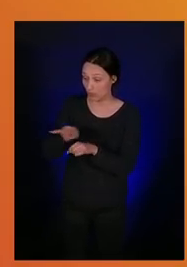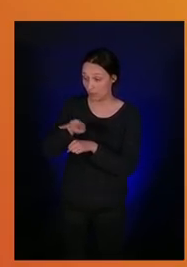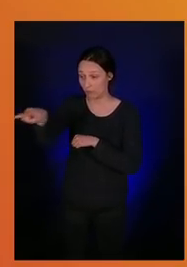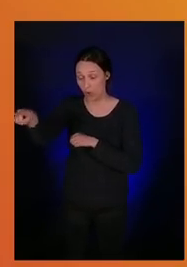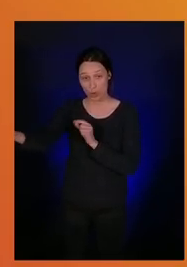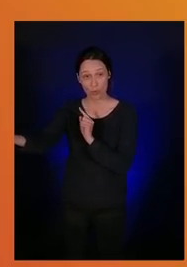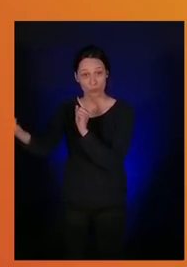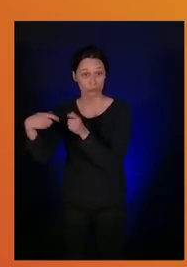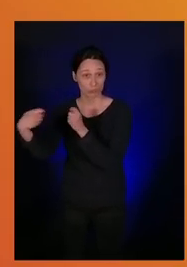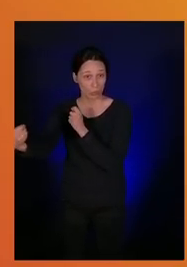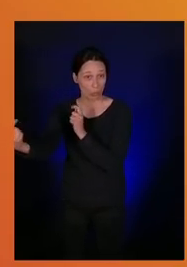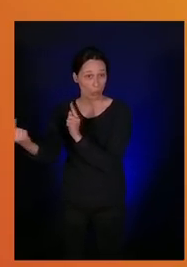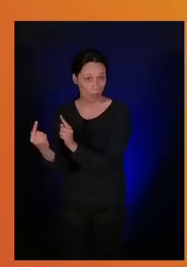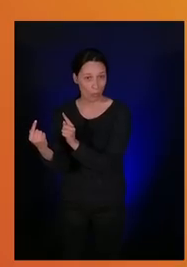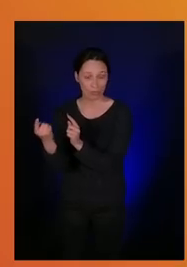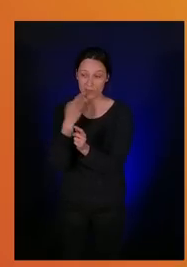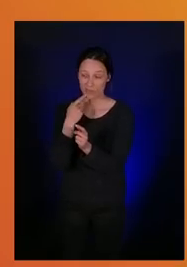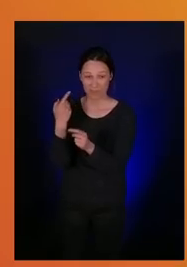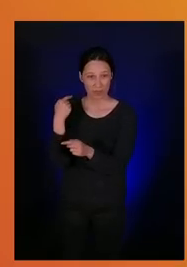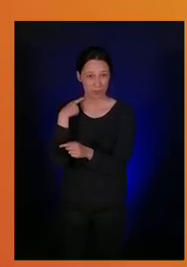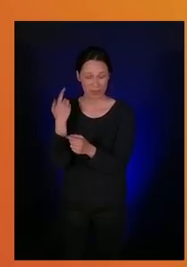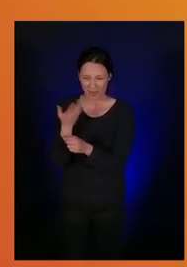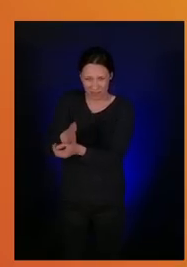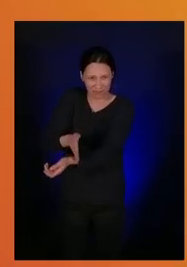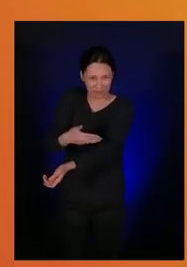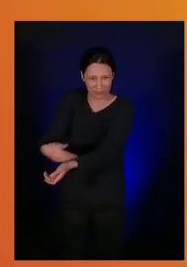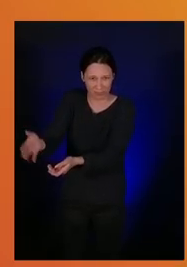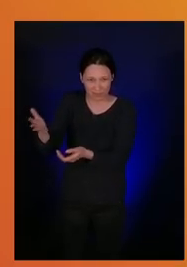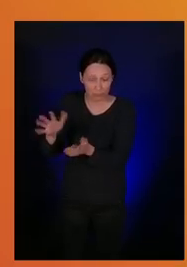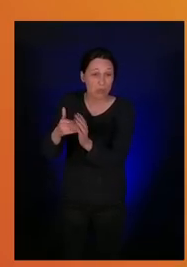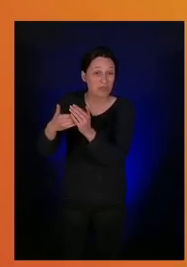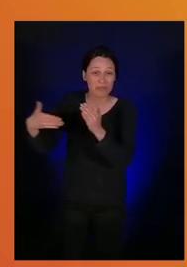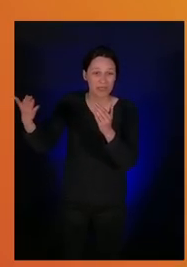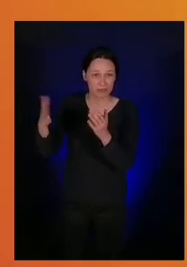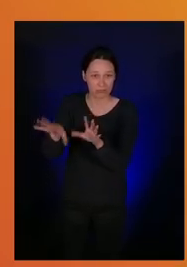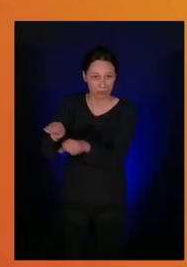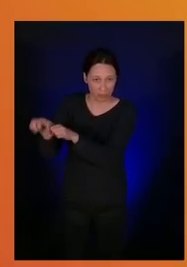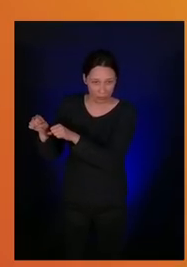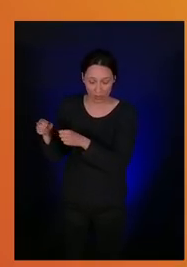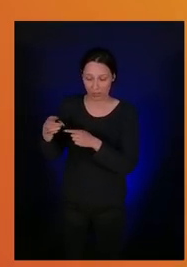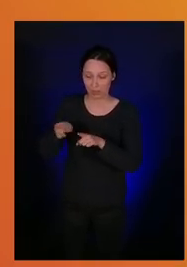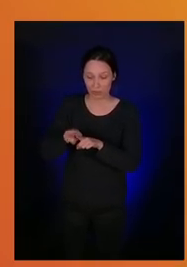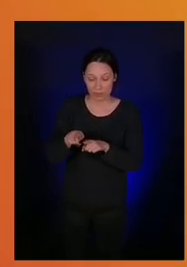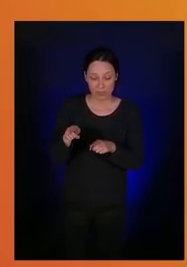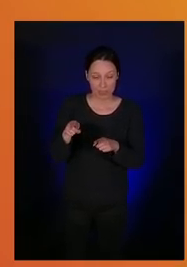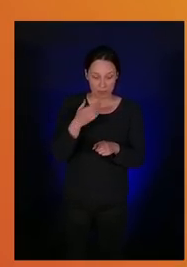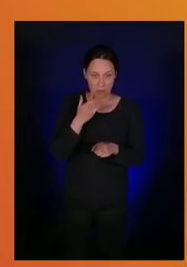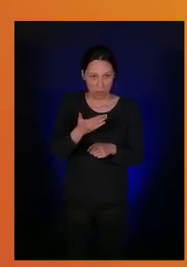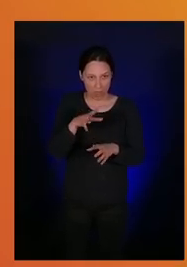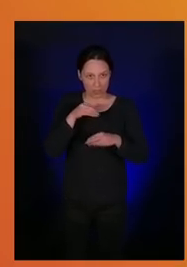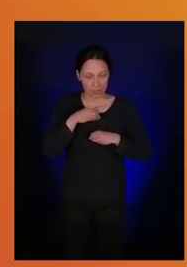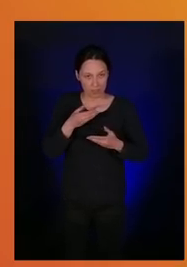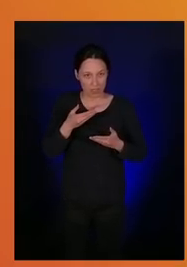La Confédération Générale du Travail, qui est la plus grosse organisation du pays avec plus de 600 000 syndiqués, ne peut se laisser orienter par